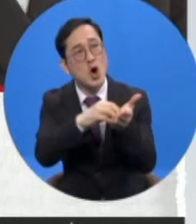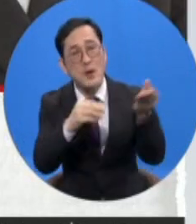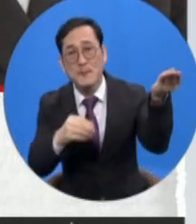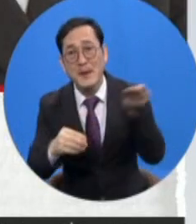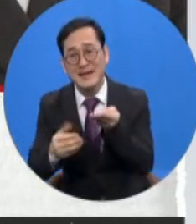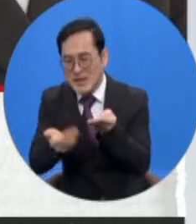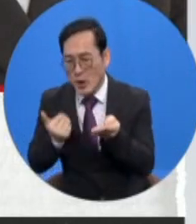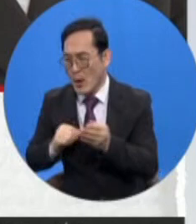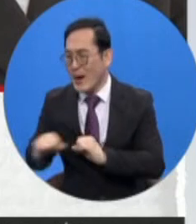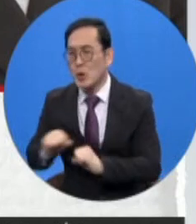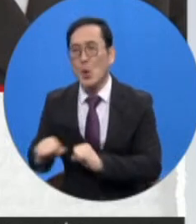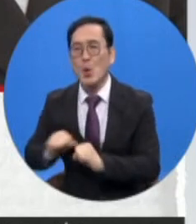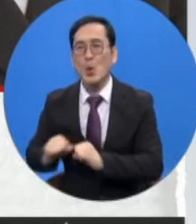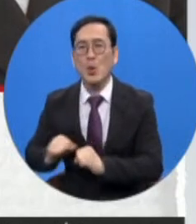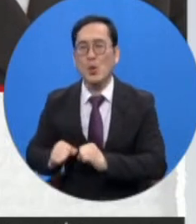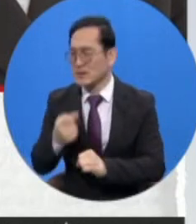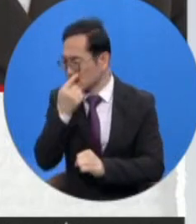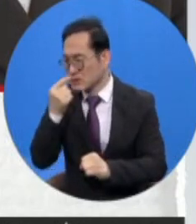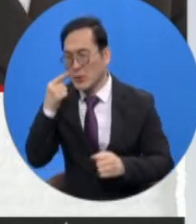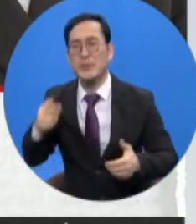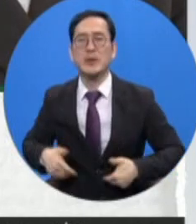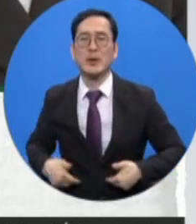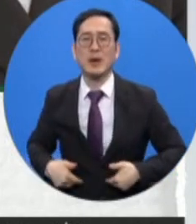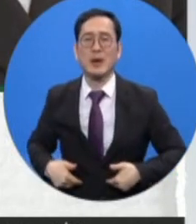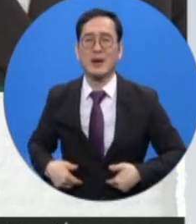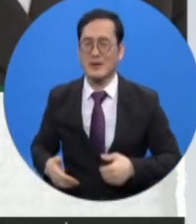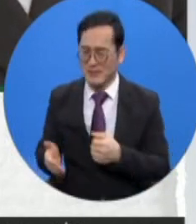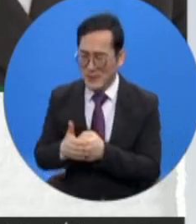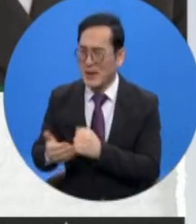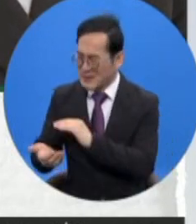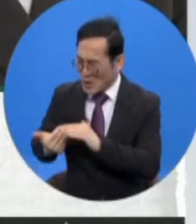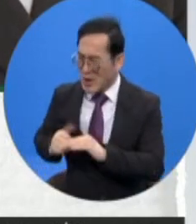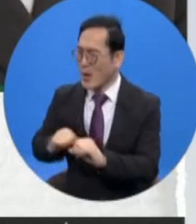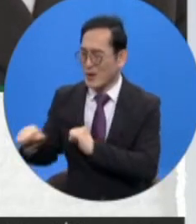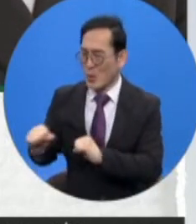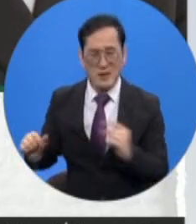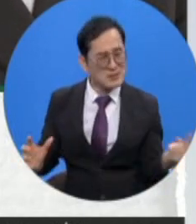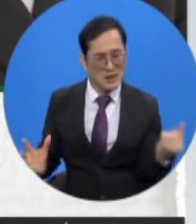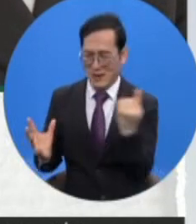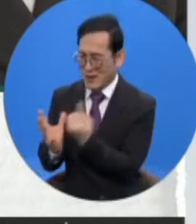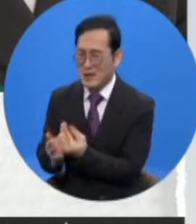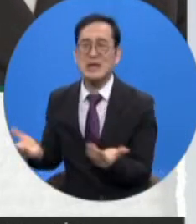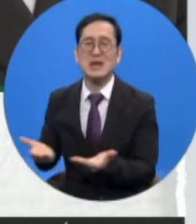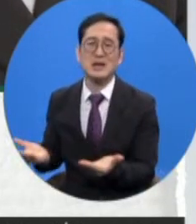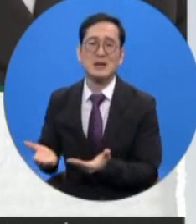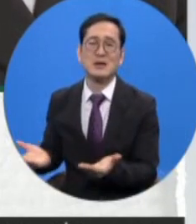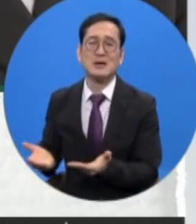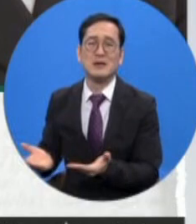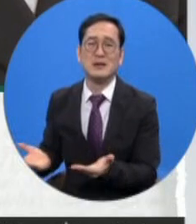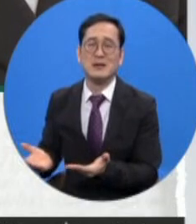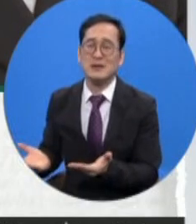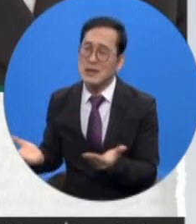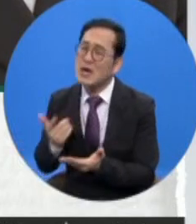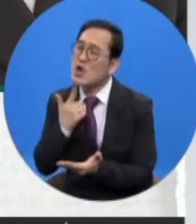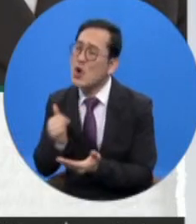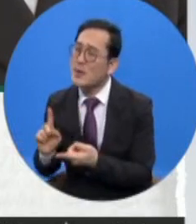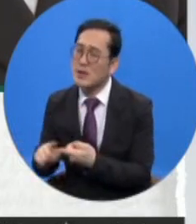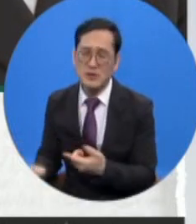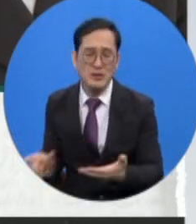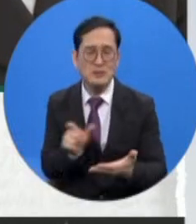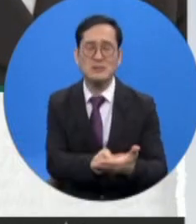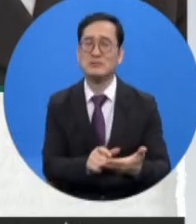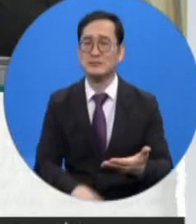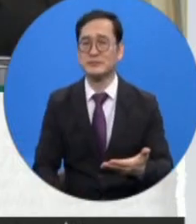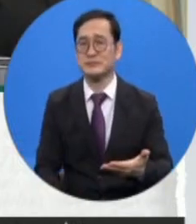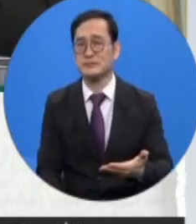있습니다. 그래서 그 이전에 있었던 기관들까지 기재했던 내용들이 사실관계에 어긋나지 않는다. 다만 정식으로